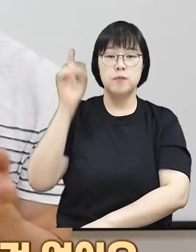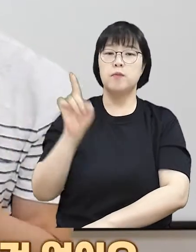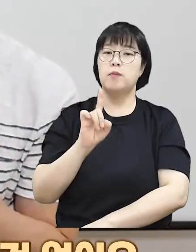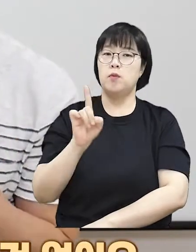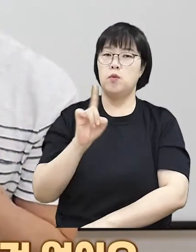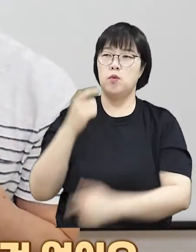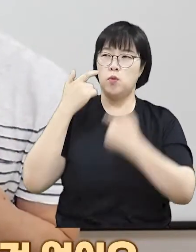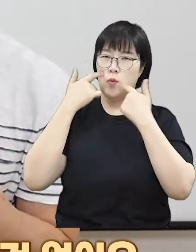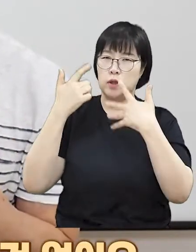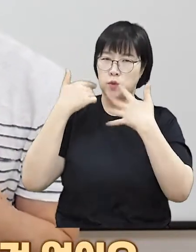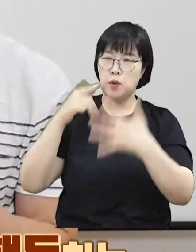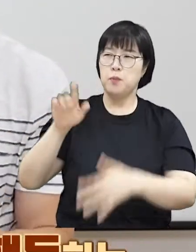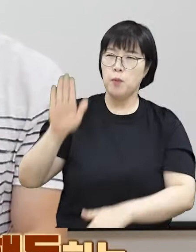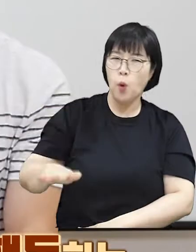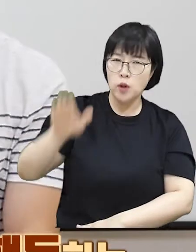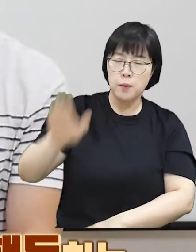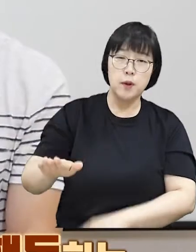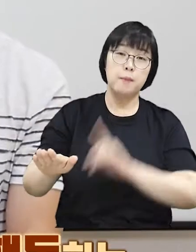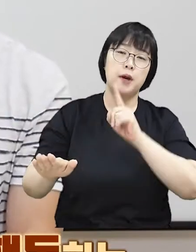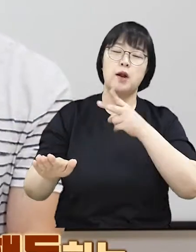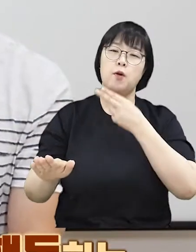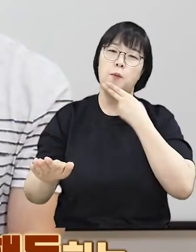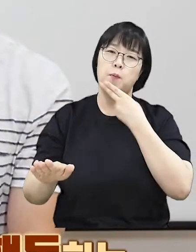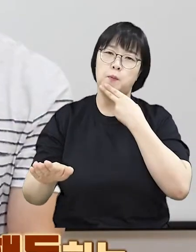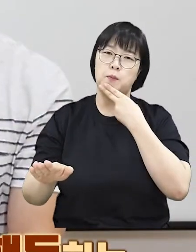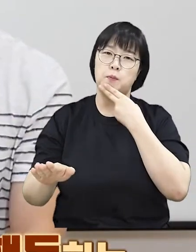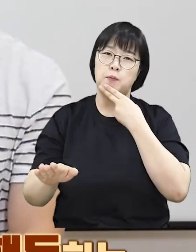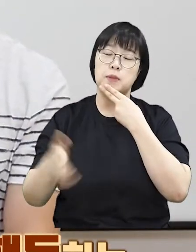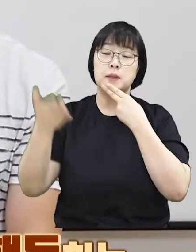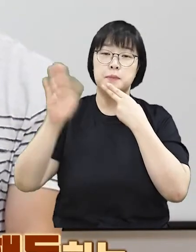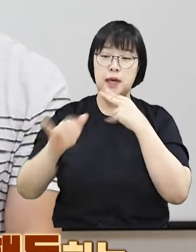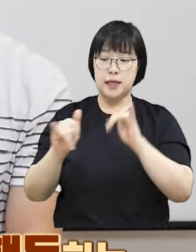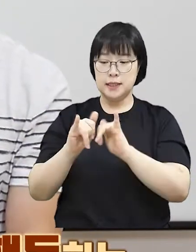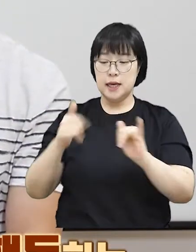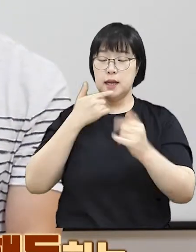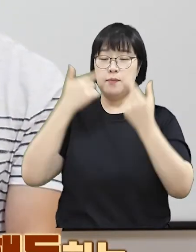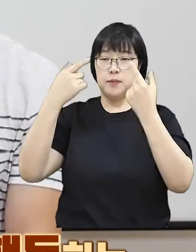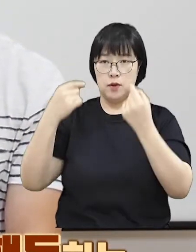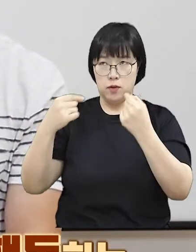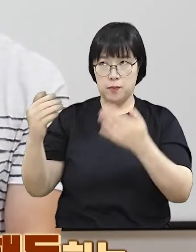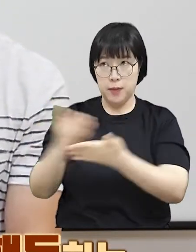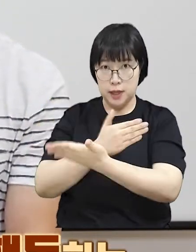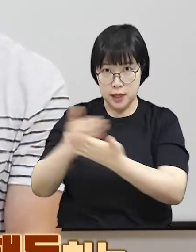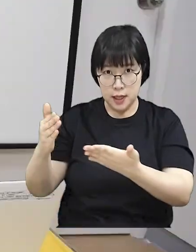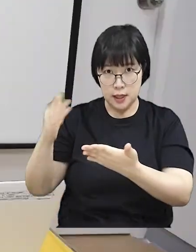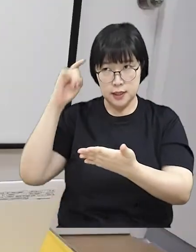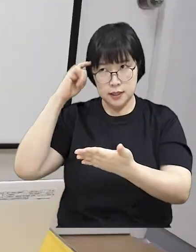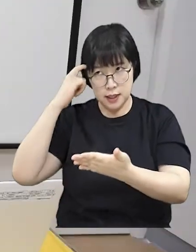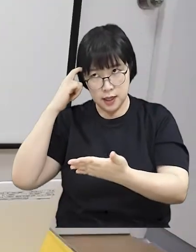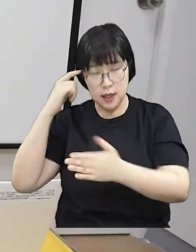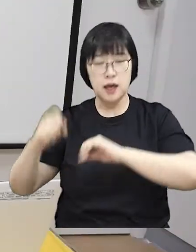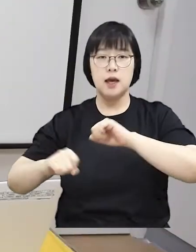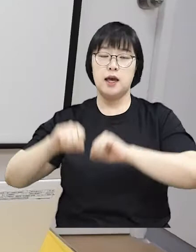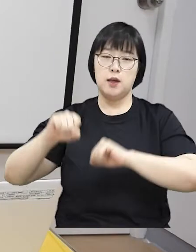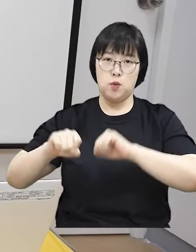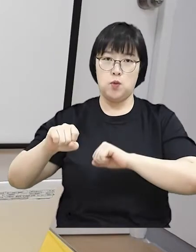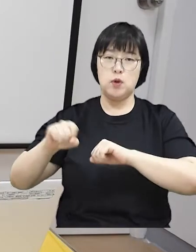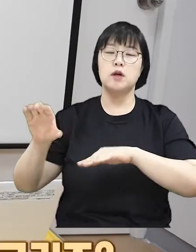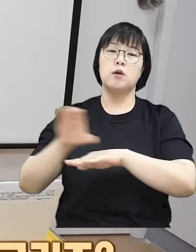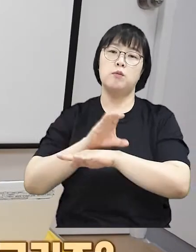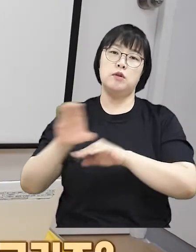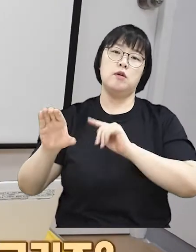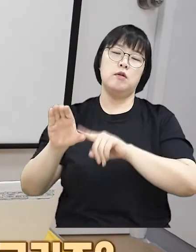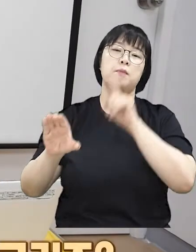뭐라고 이야기된 건 없어요. 그런데 사람처럼 판단하고 생각하고 행동하는 그런 컴퓨터를 말해요.